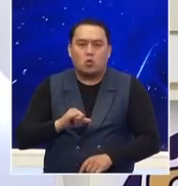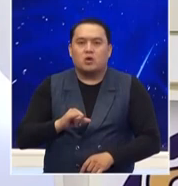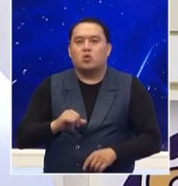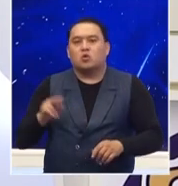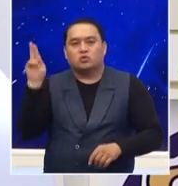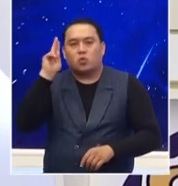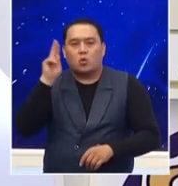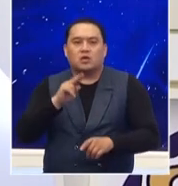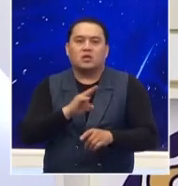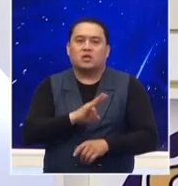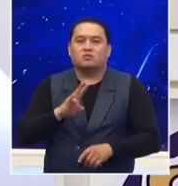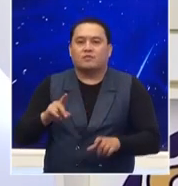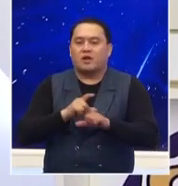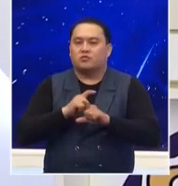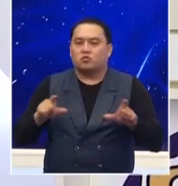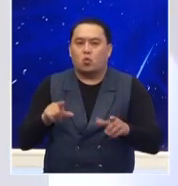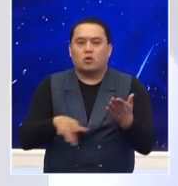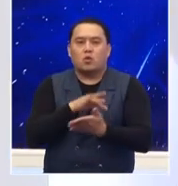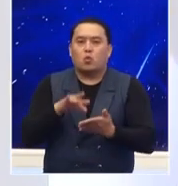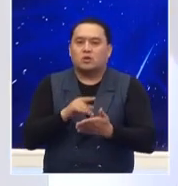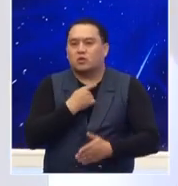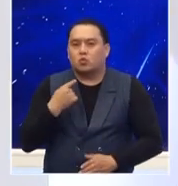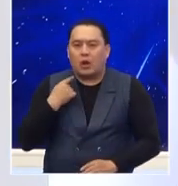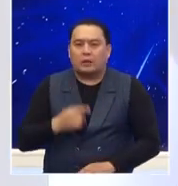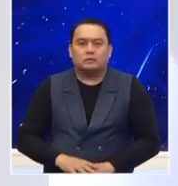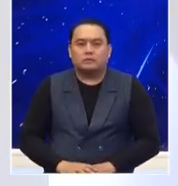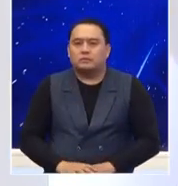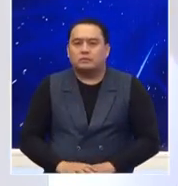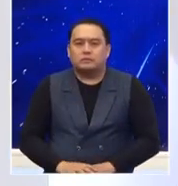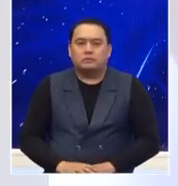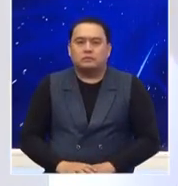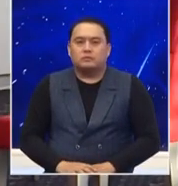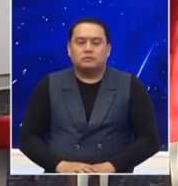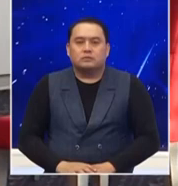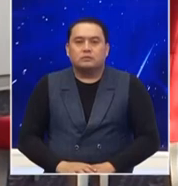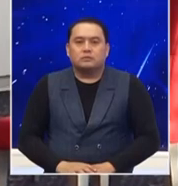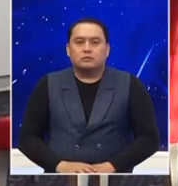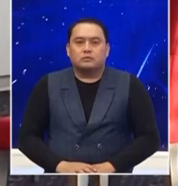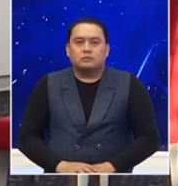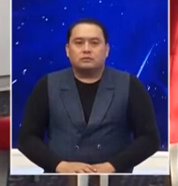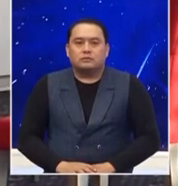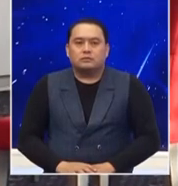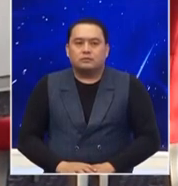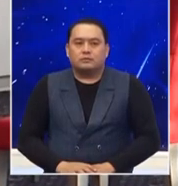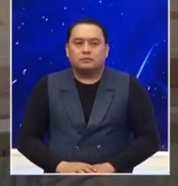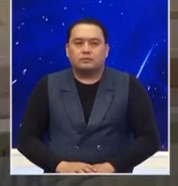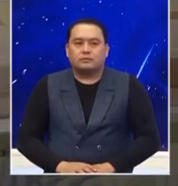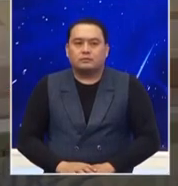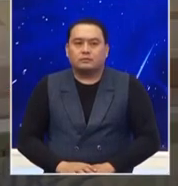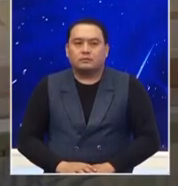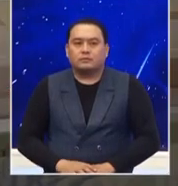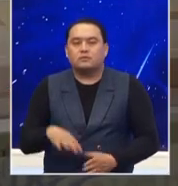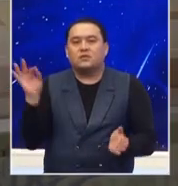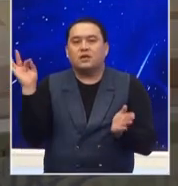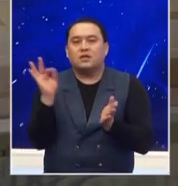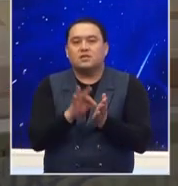университета и ученики Назарбаев интеллектуальной школы города Талдыкорган. Цель